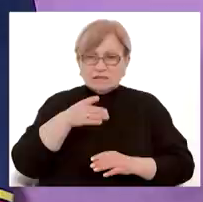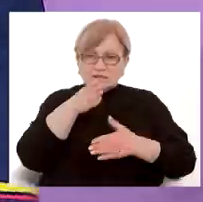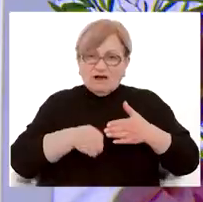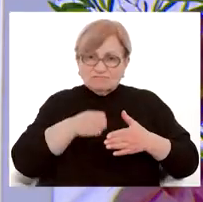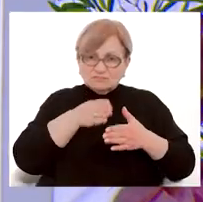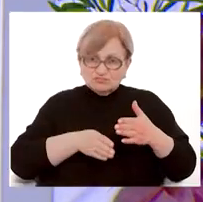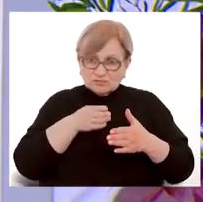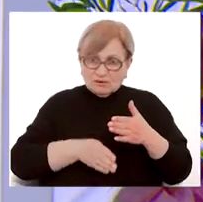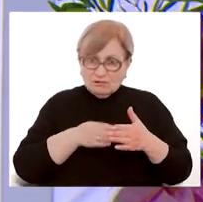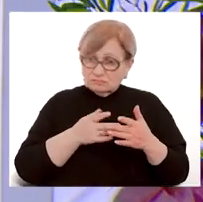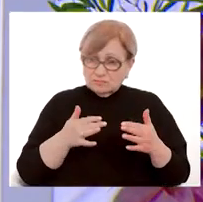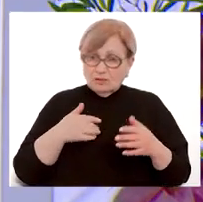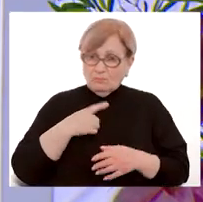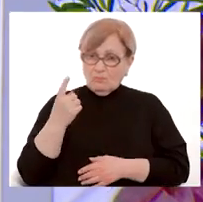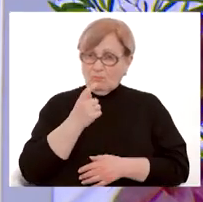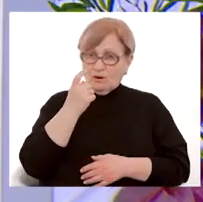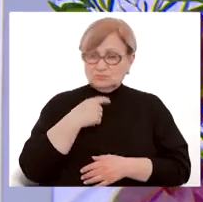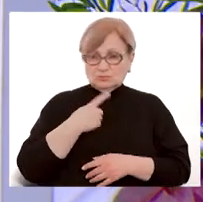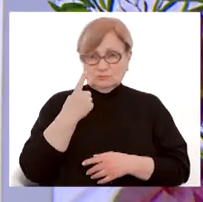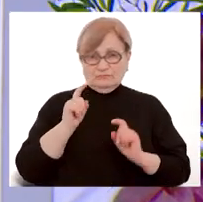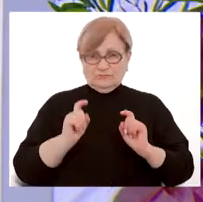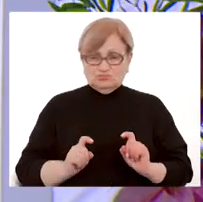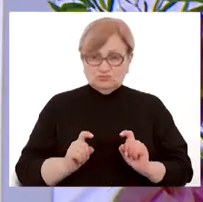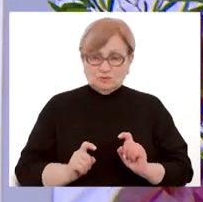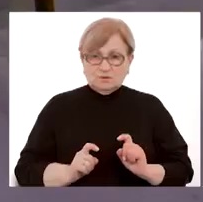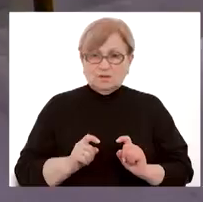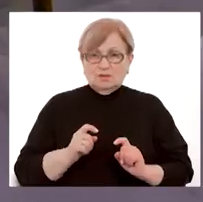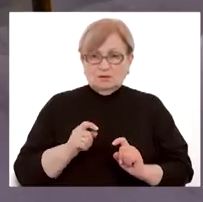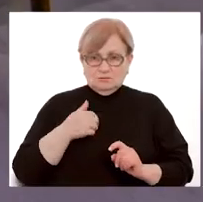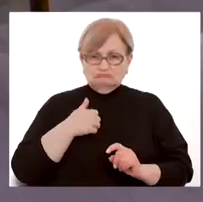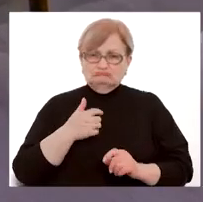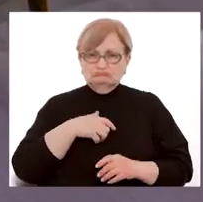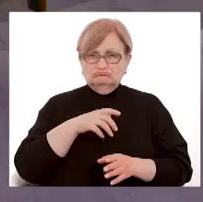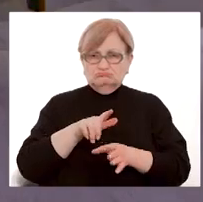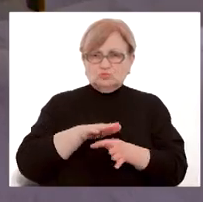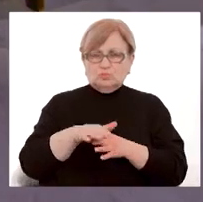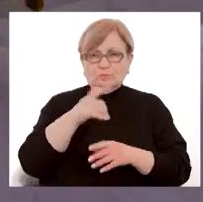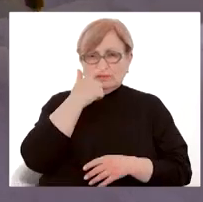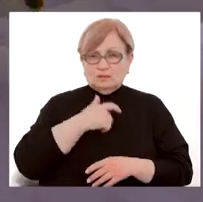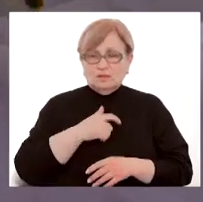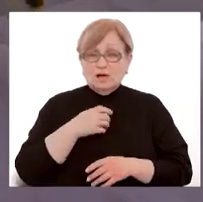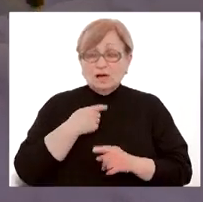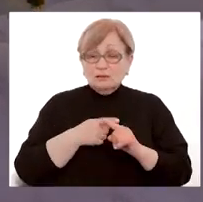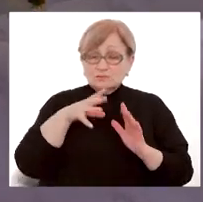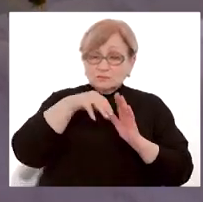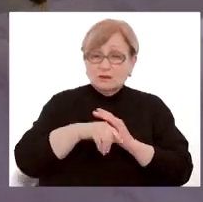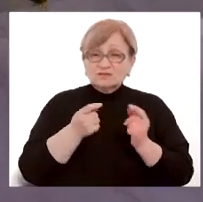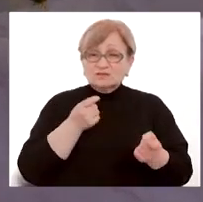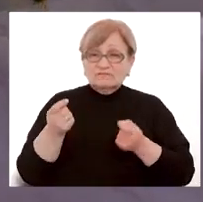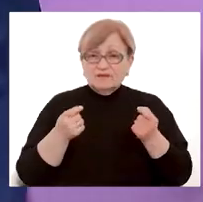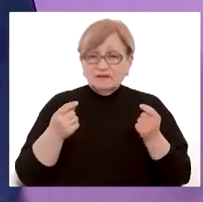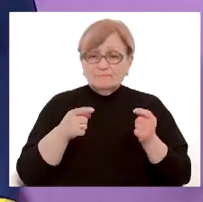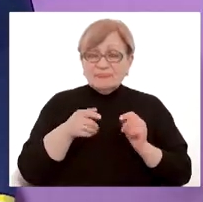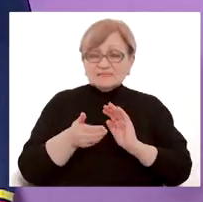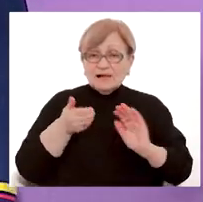პროდუქტები, ხომ? და ნუ ვიჭდე დამოუკიდებლად ასევე, ხომ, მაგიდასთან სრულფასოვნად. ამიტომ ბევრ კომპონენტს მოვიაზრებ და რა თქმა უნდა,